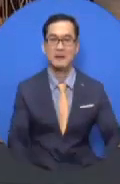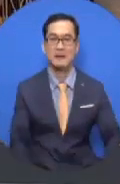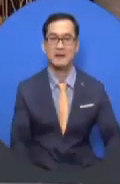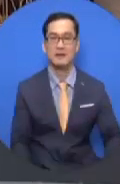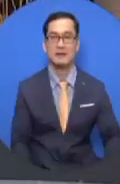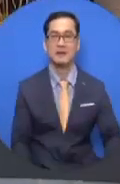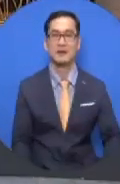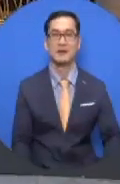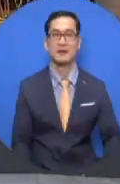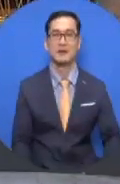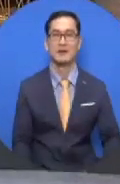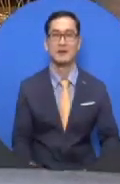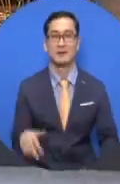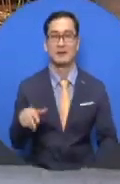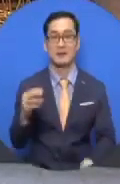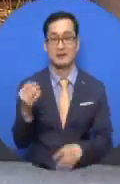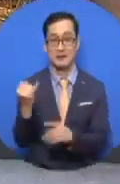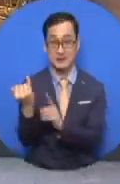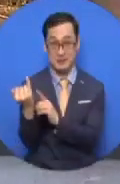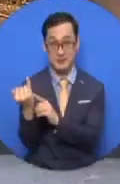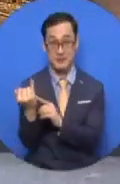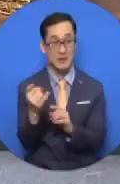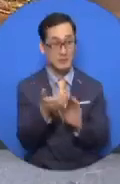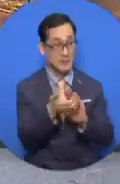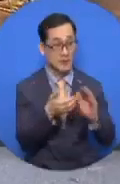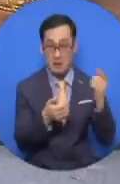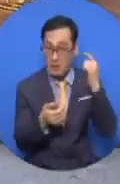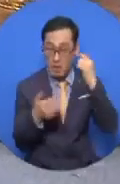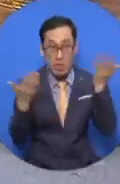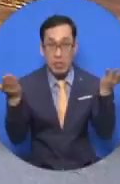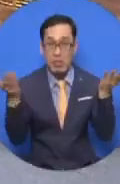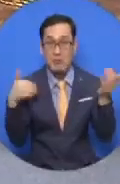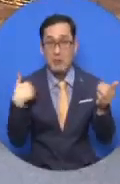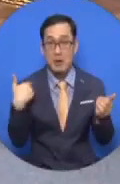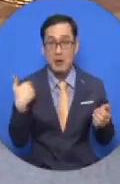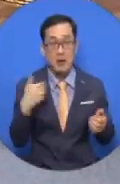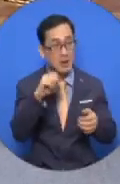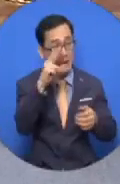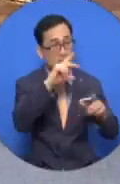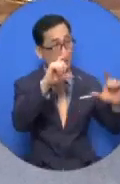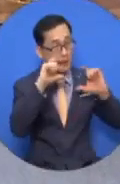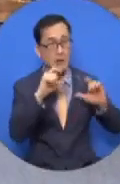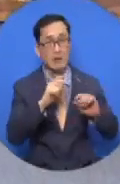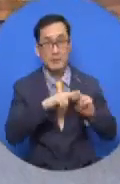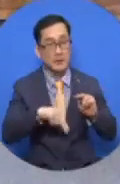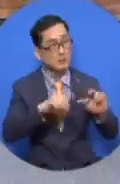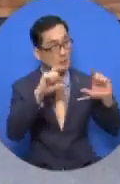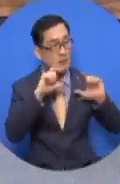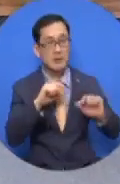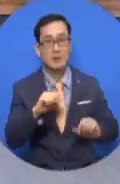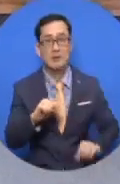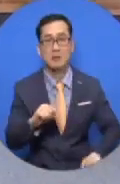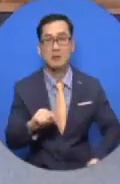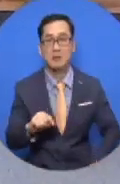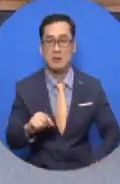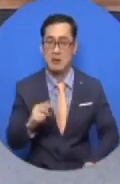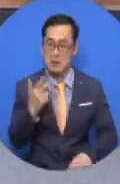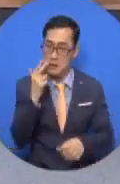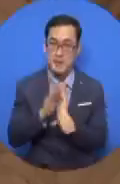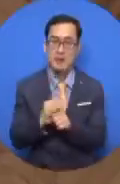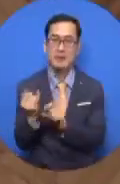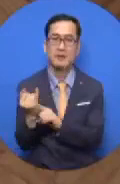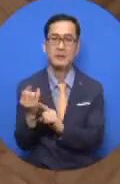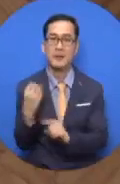심상정 의원 얘기는 나는 사전에 사후도 다 통보 못 받았다. 이른바 일방적인 해고 통보다라고 지금 주장하고 있어요. 이제